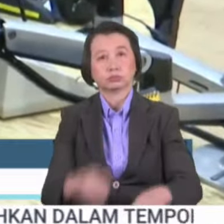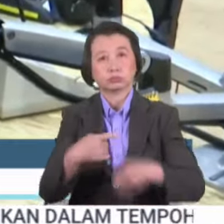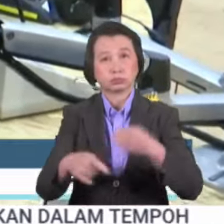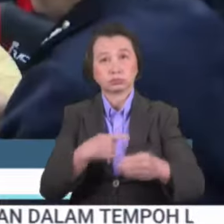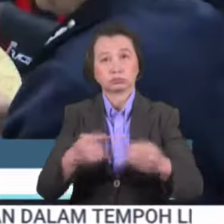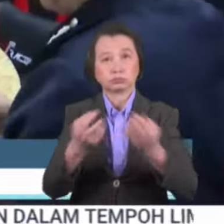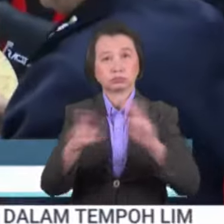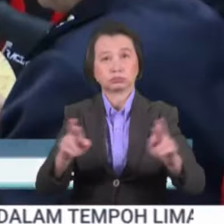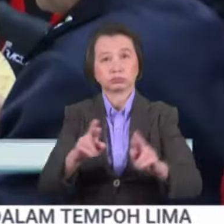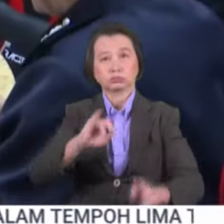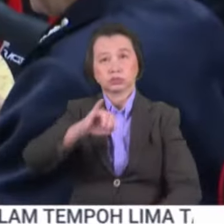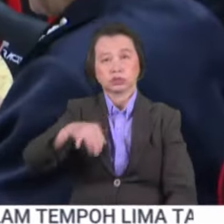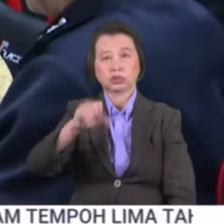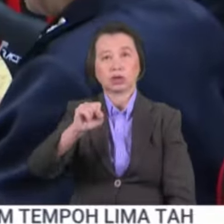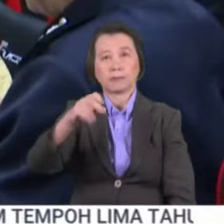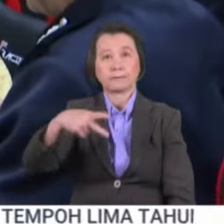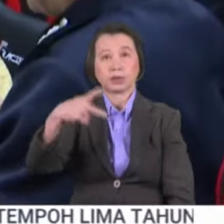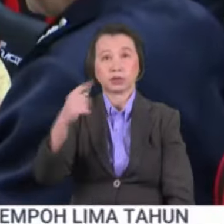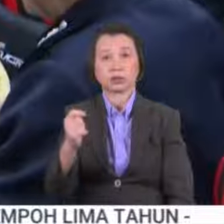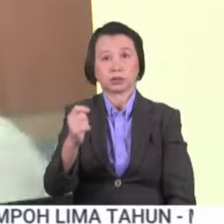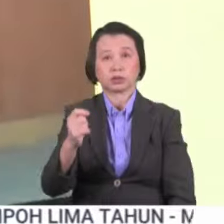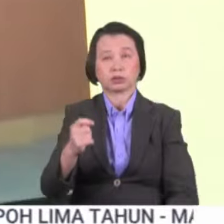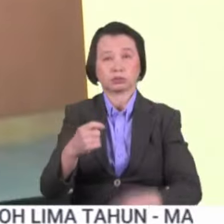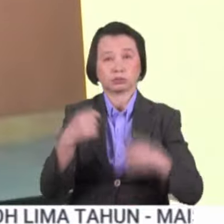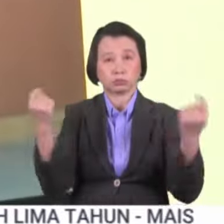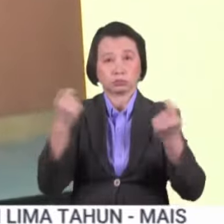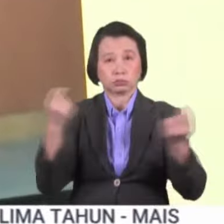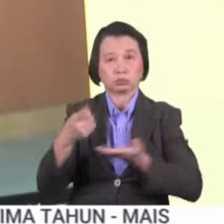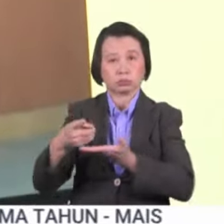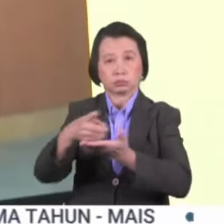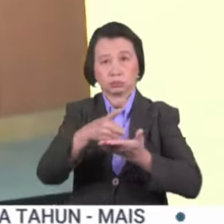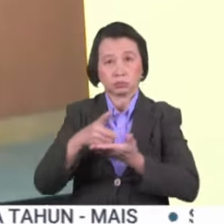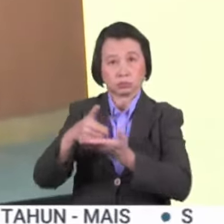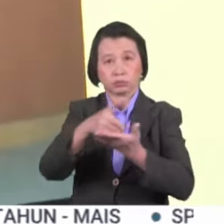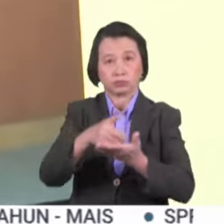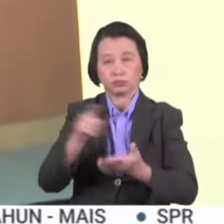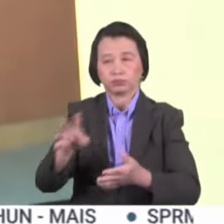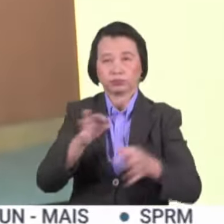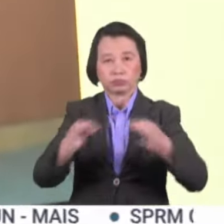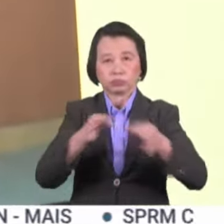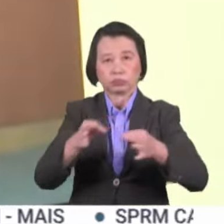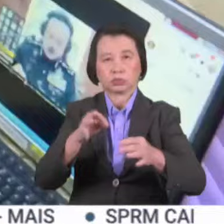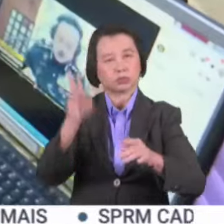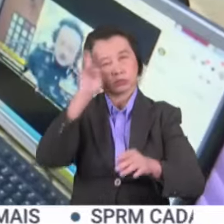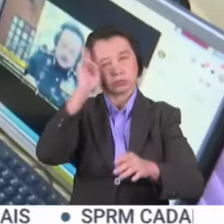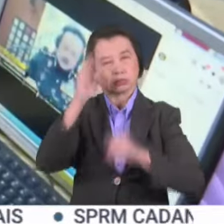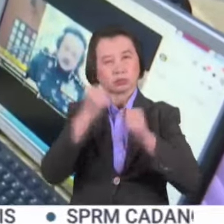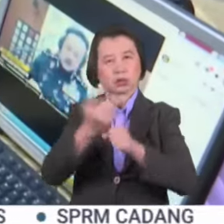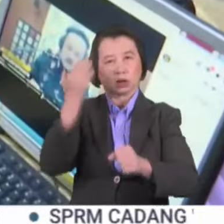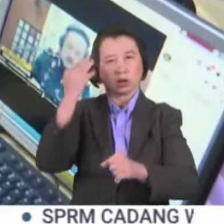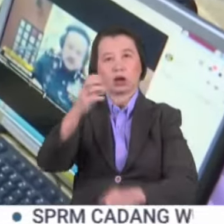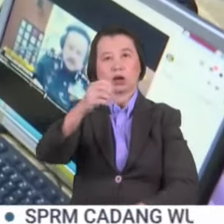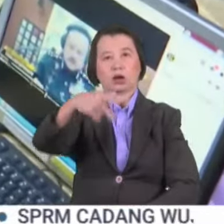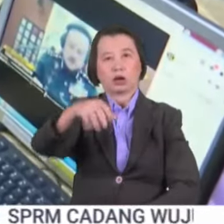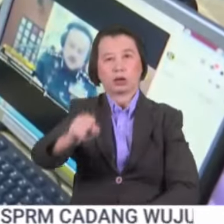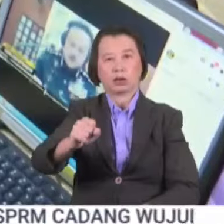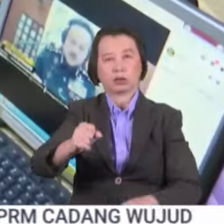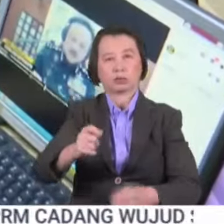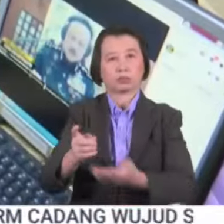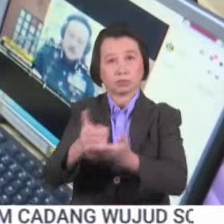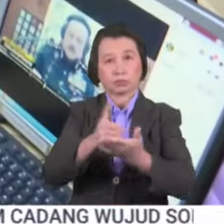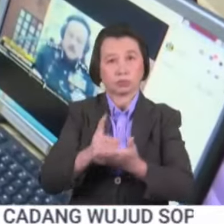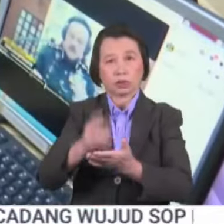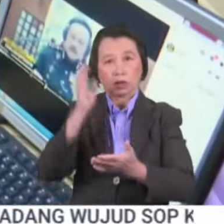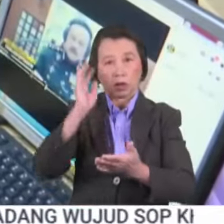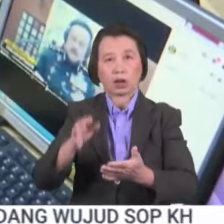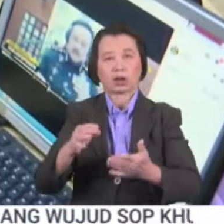Mengulas mengenai persediaan JSPT menjelang sambutan di Pavali, beliau menjelaskan seperti mana tahun sebelumnya, operasi sempena perayaan